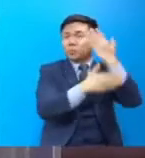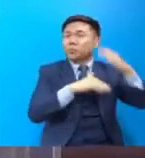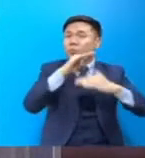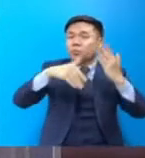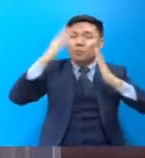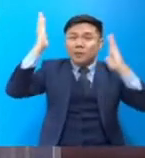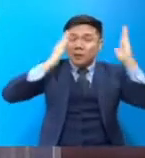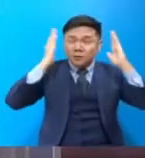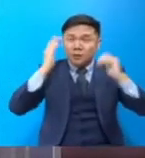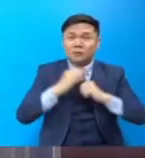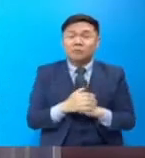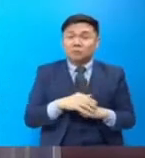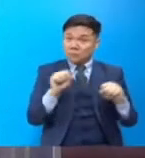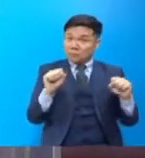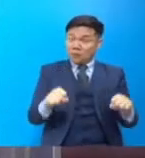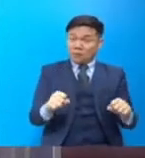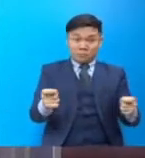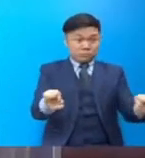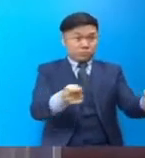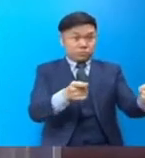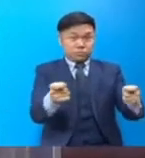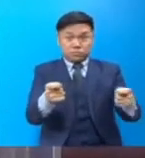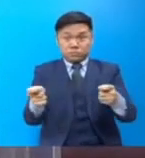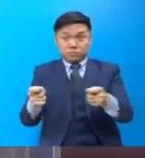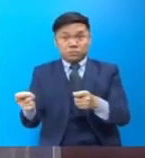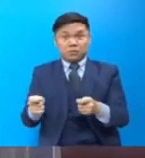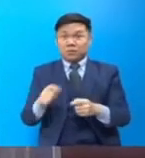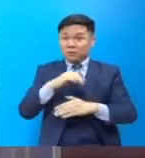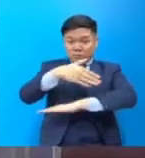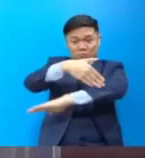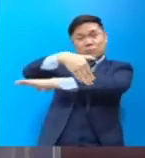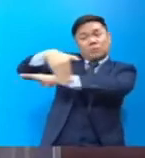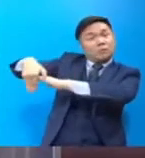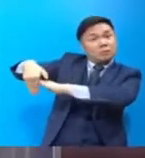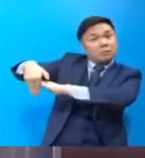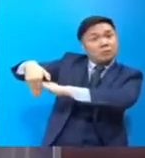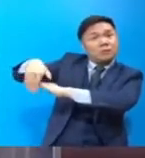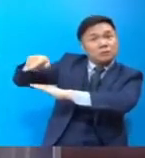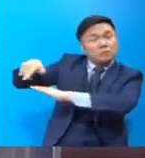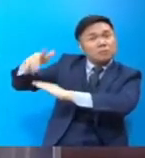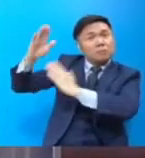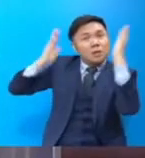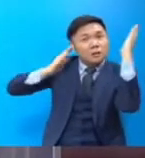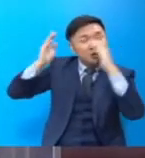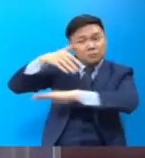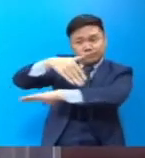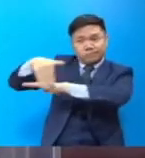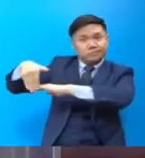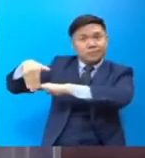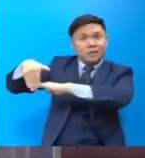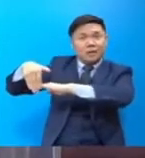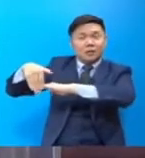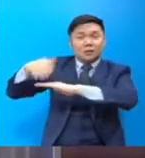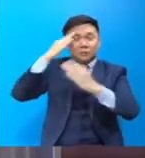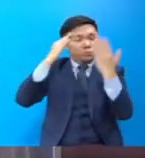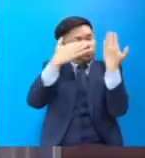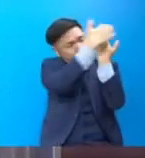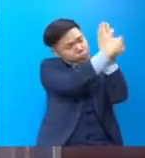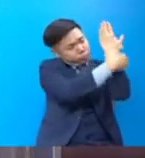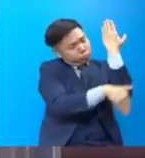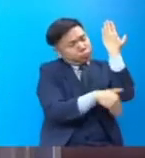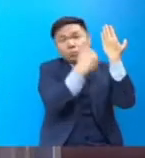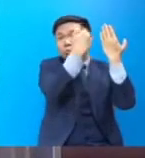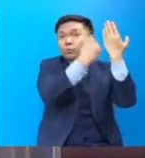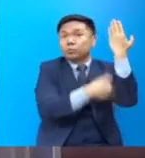tentu dia tidak mampu untuk mengawal sempadan negara kita yang mana luwak ya panjang pantainya